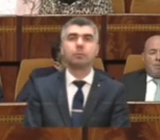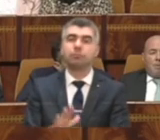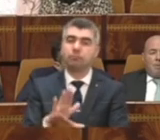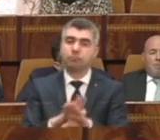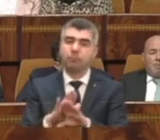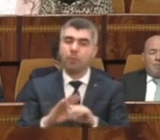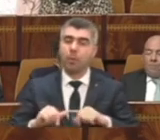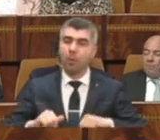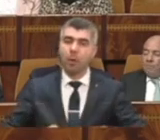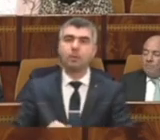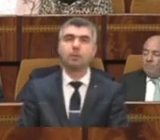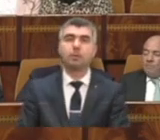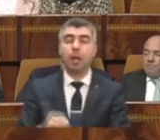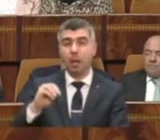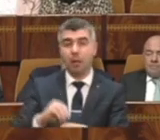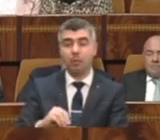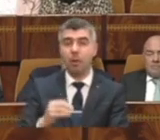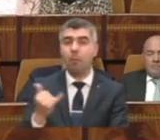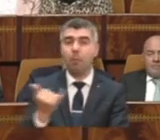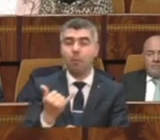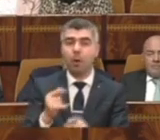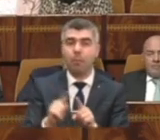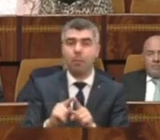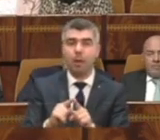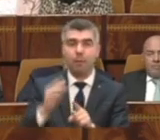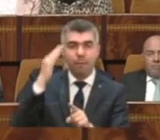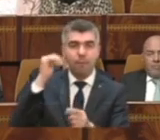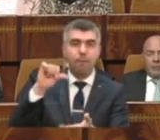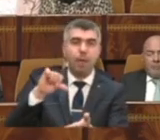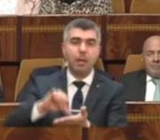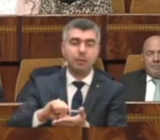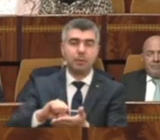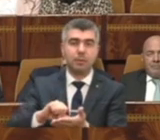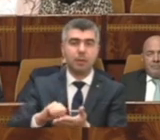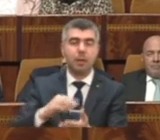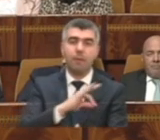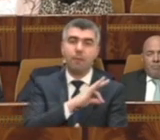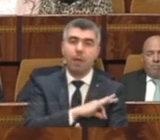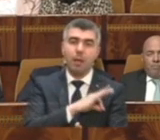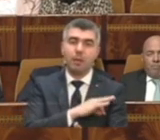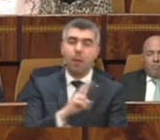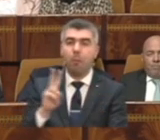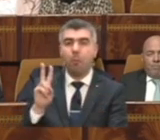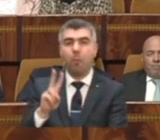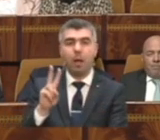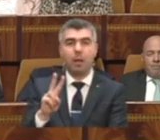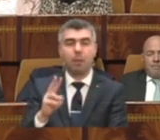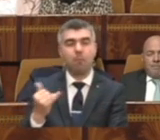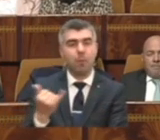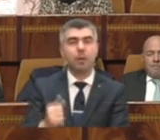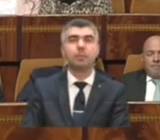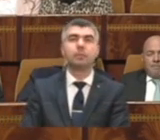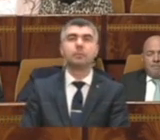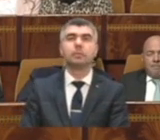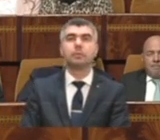سيد الوزير المحترم إعطاء أولوية لإقليم مولاي يعقوب حتى يستفيد من المخيمات. وكذلك